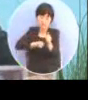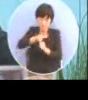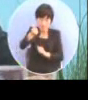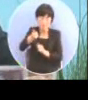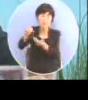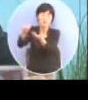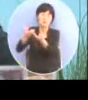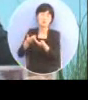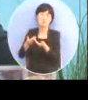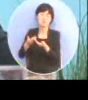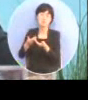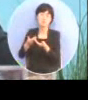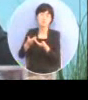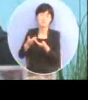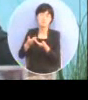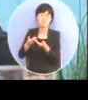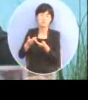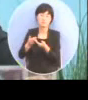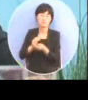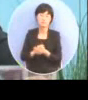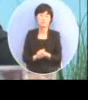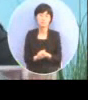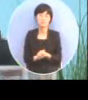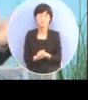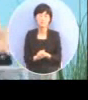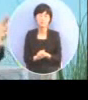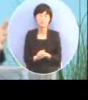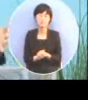cho chiến thắng những thử thách. Đức Chúa Trời làm.